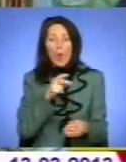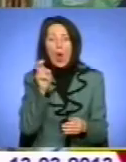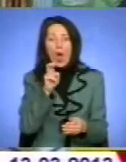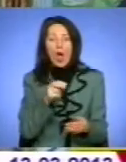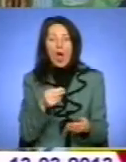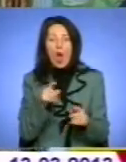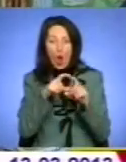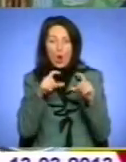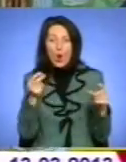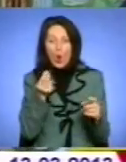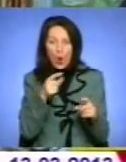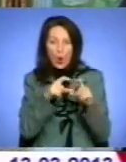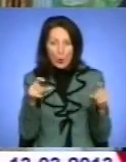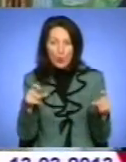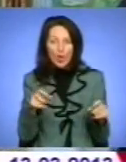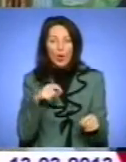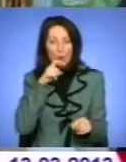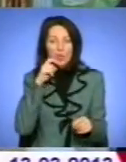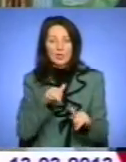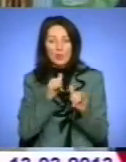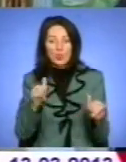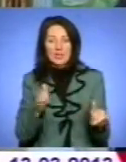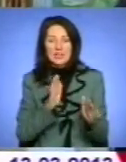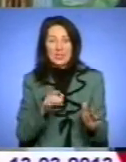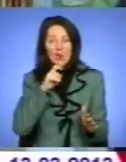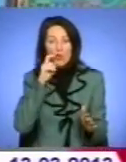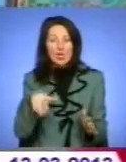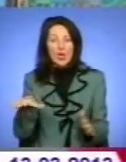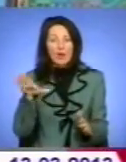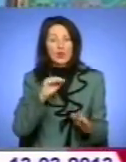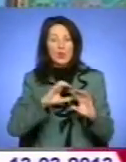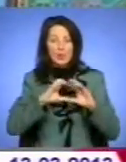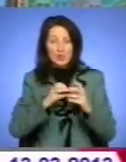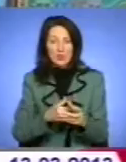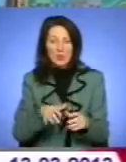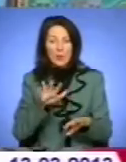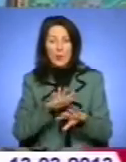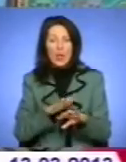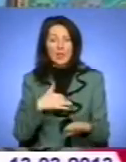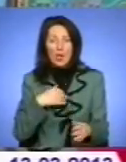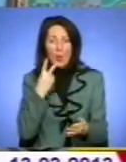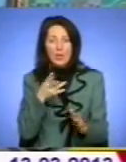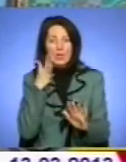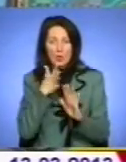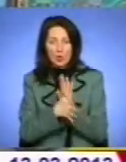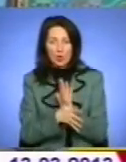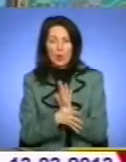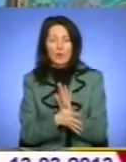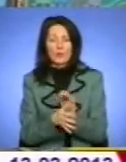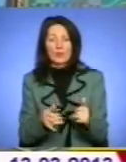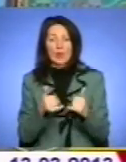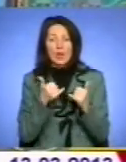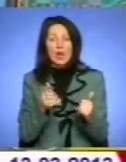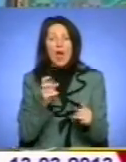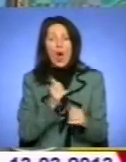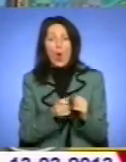українські не тільки поширились в Україні, а в цілому світі. Банк я побачила ніби як прозорим, доступним для кожного. Тому я